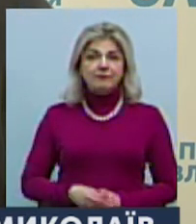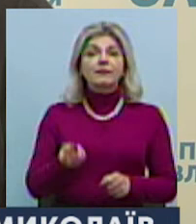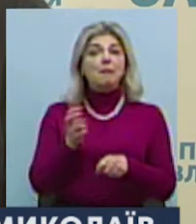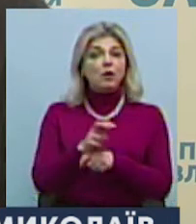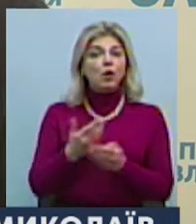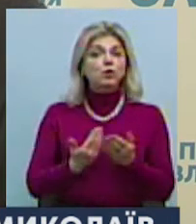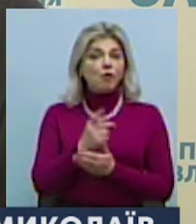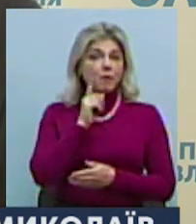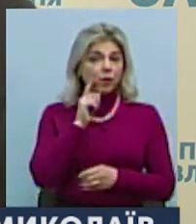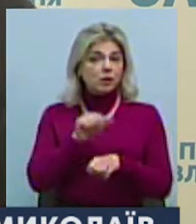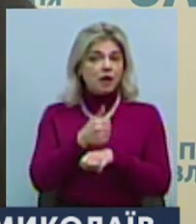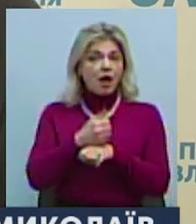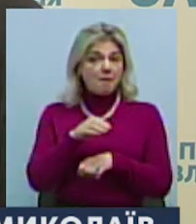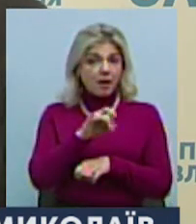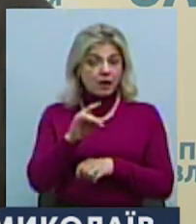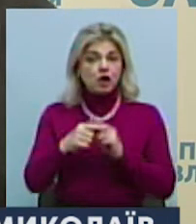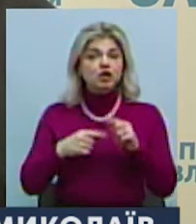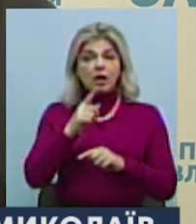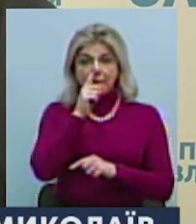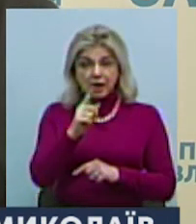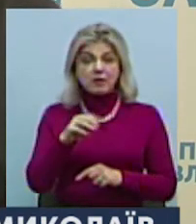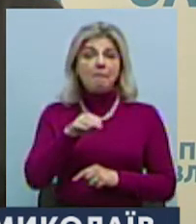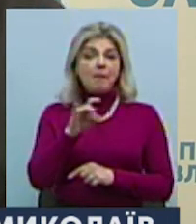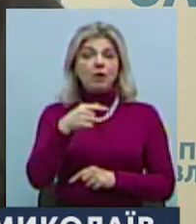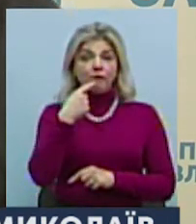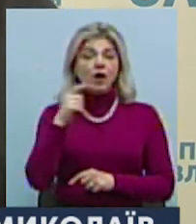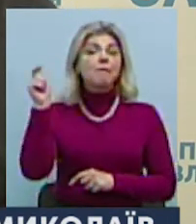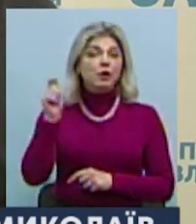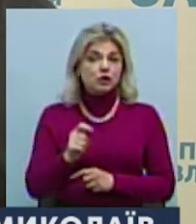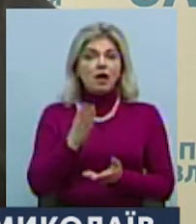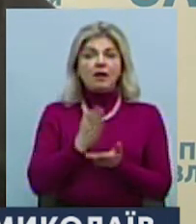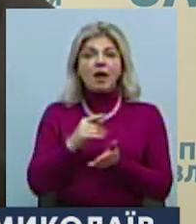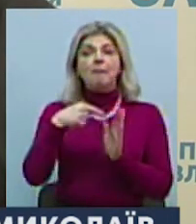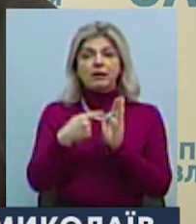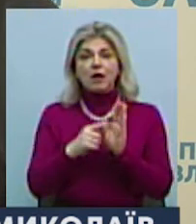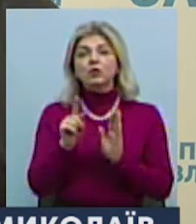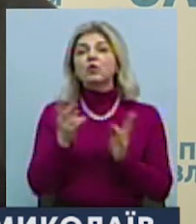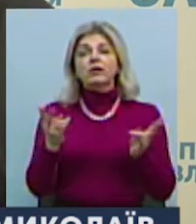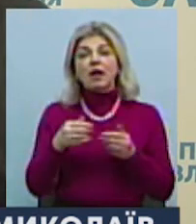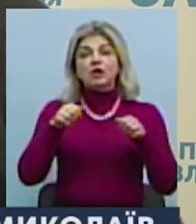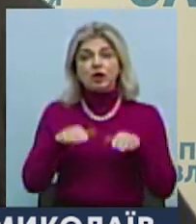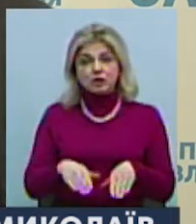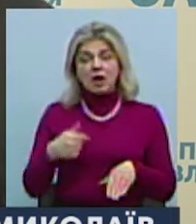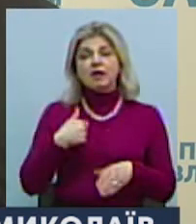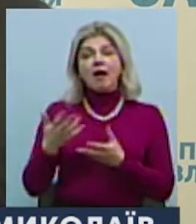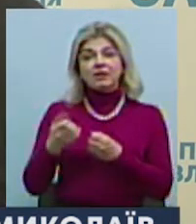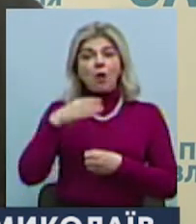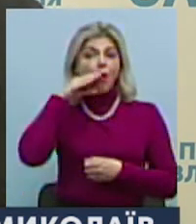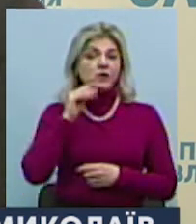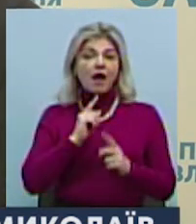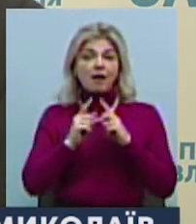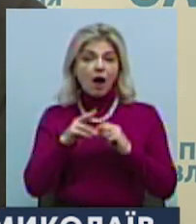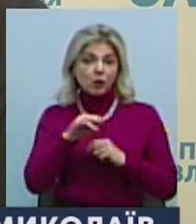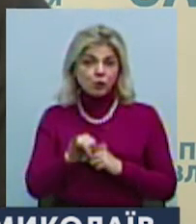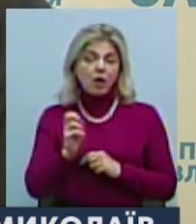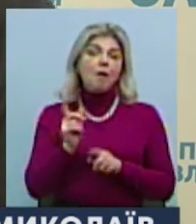новий молодий мер. Через місяць він говорить: «Приїжджайте, є тут питання, які потрібно вирішити». Ну, я взяв козацьку раду і поїхав на